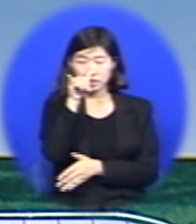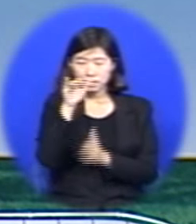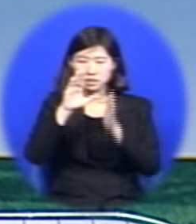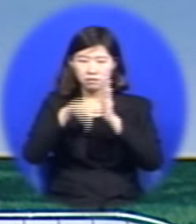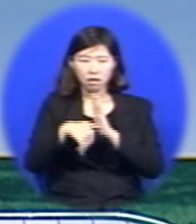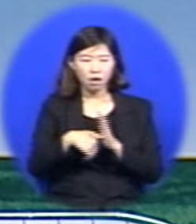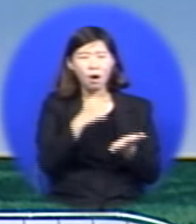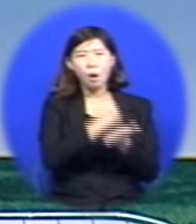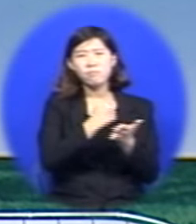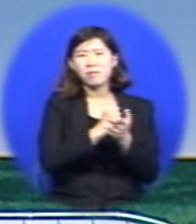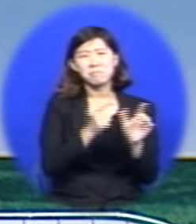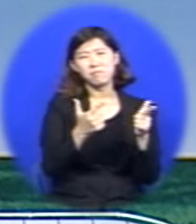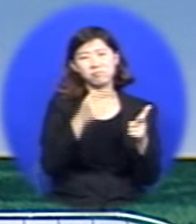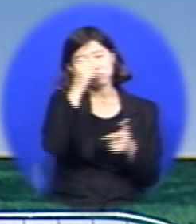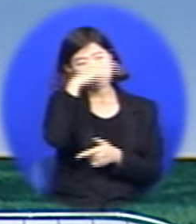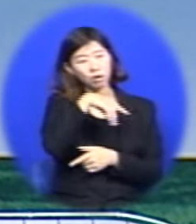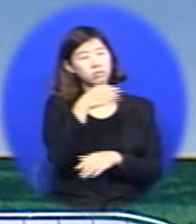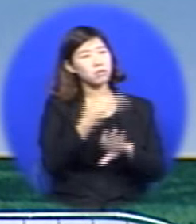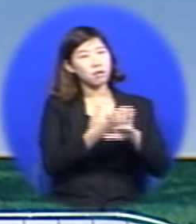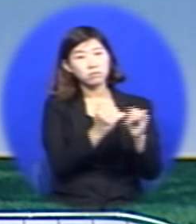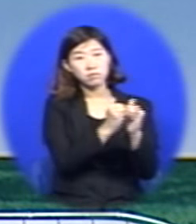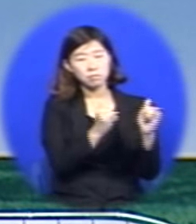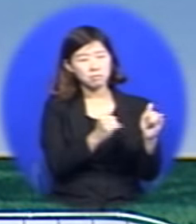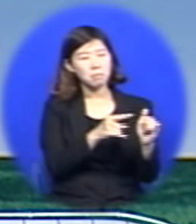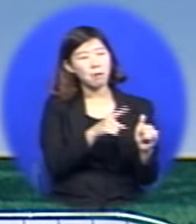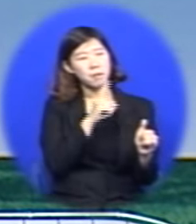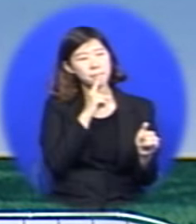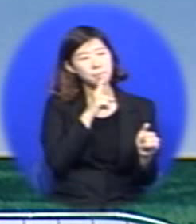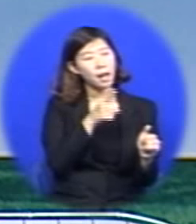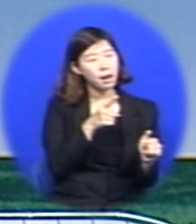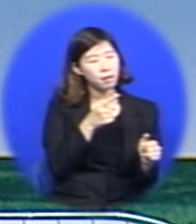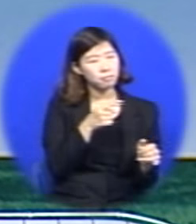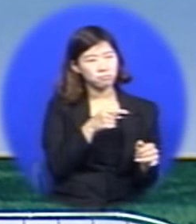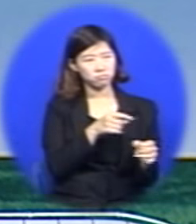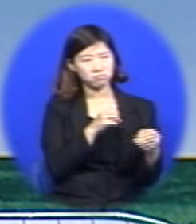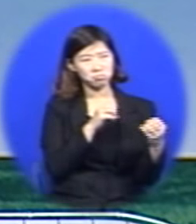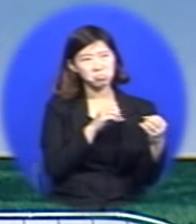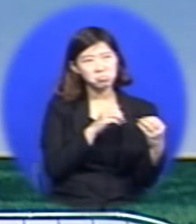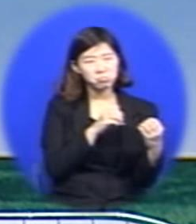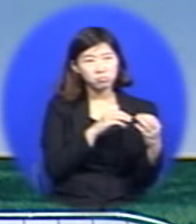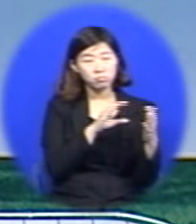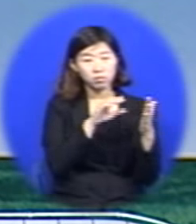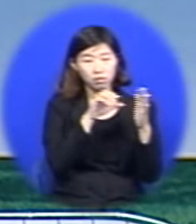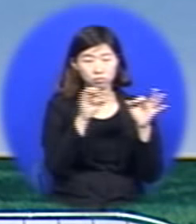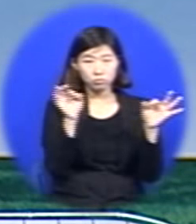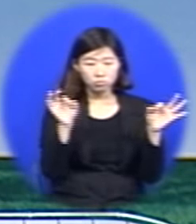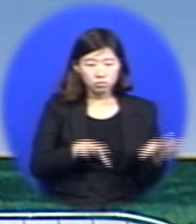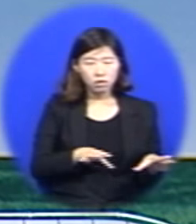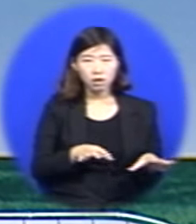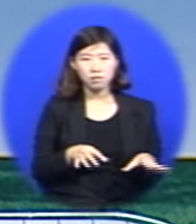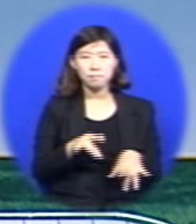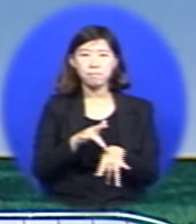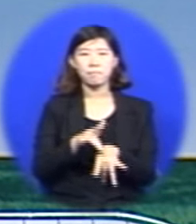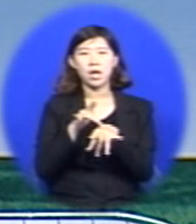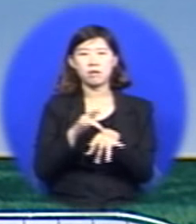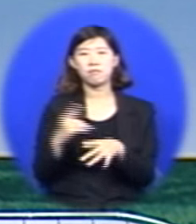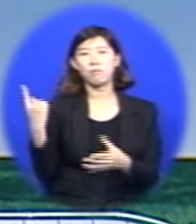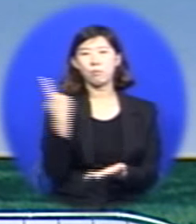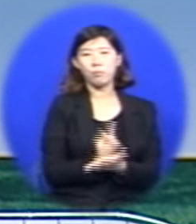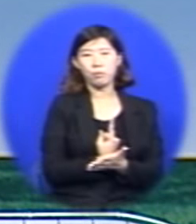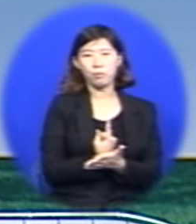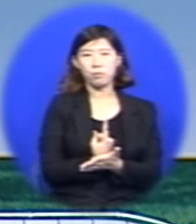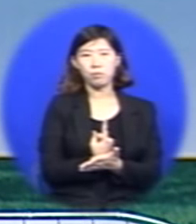험담이 아닐지라도 누군가에게 슬쩍 그런 이야기를 하는 순간에 마귀는 들어온다.